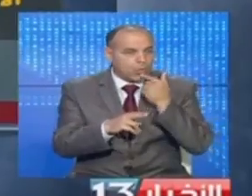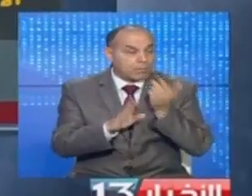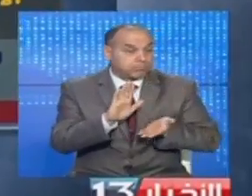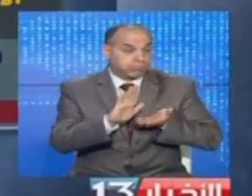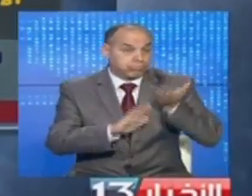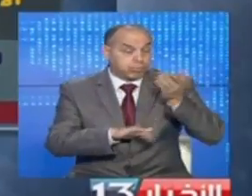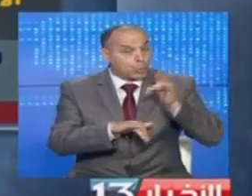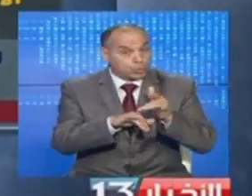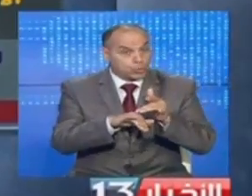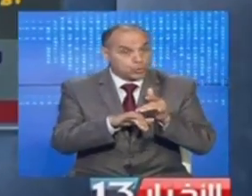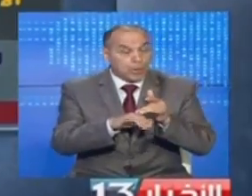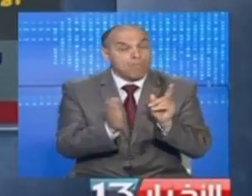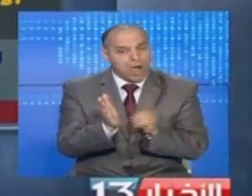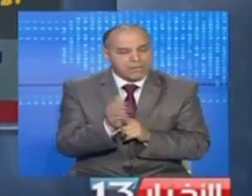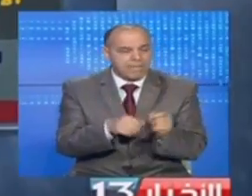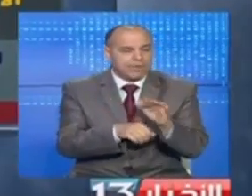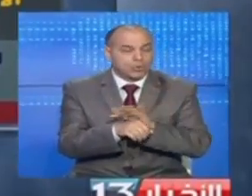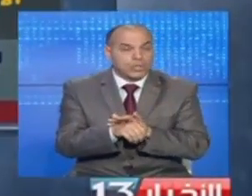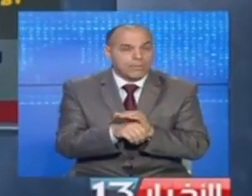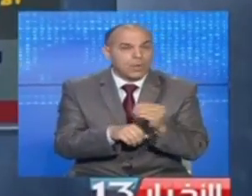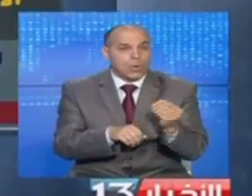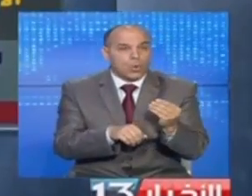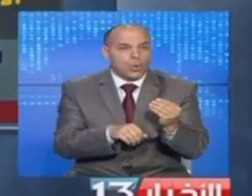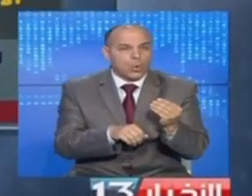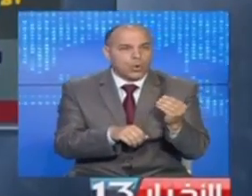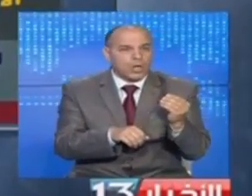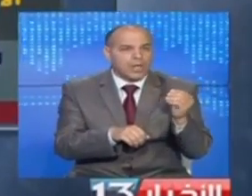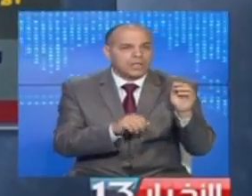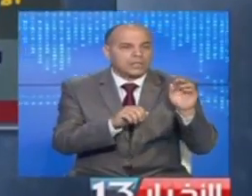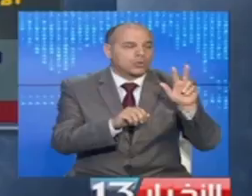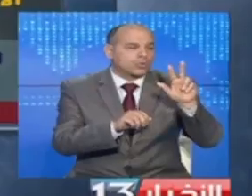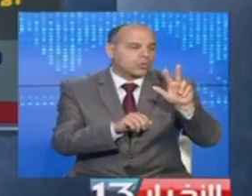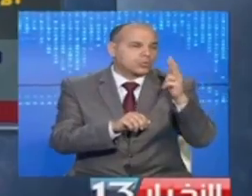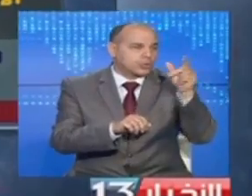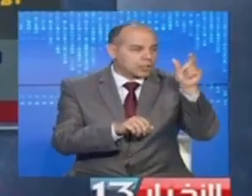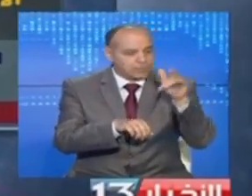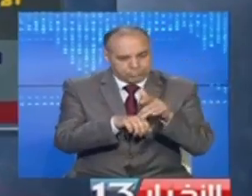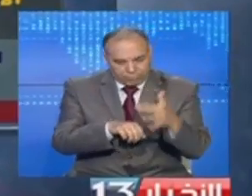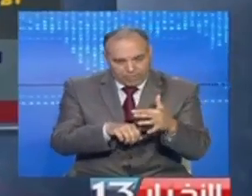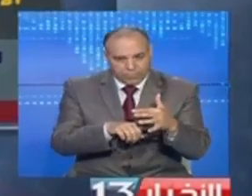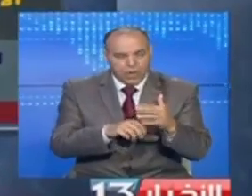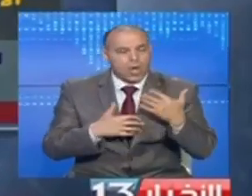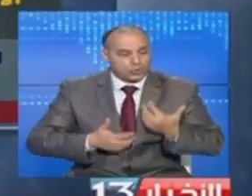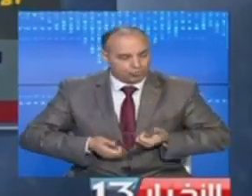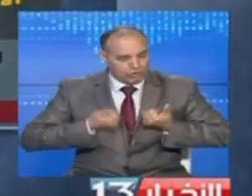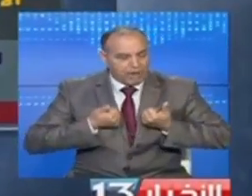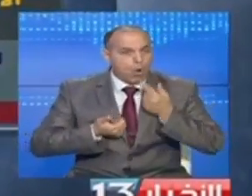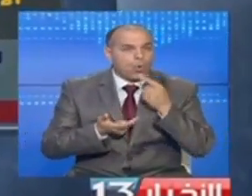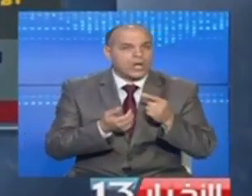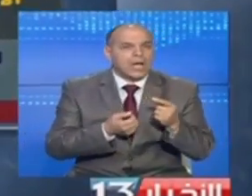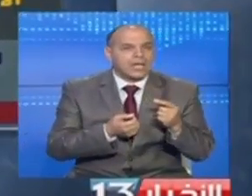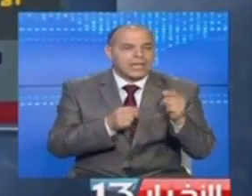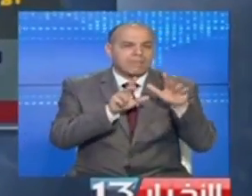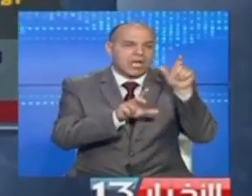ارتفع عدد الإصابات المؤكدة بفيروس كورونا إلى 32 حالة، وحالات الشفاء إلى